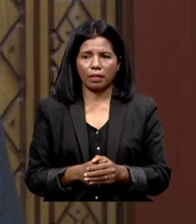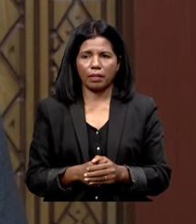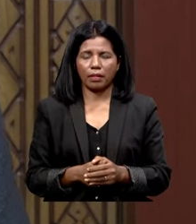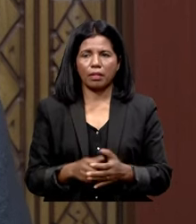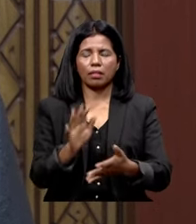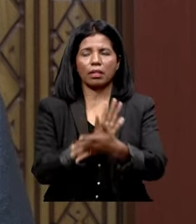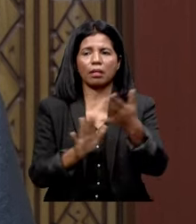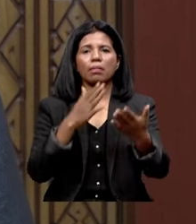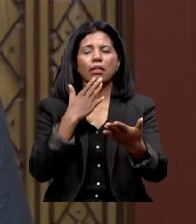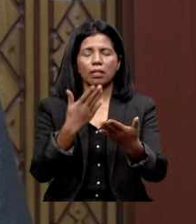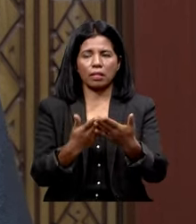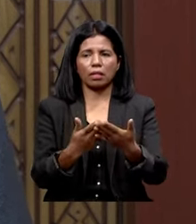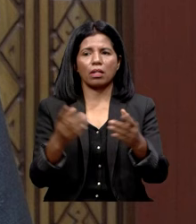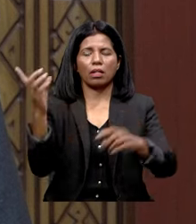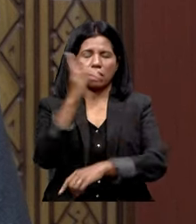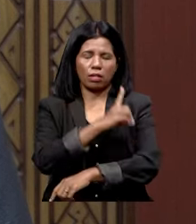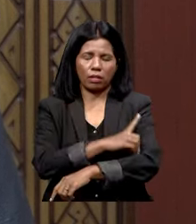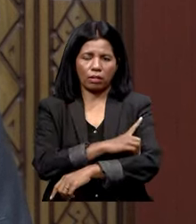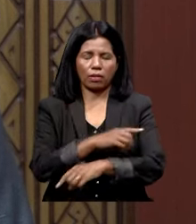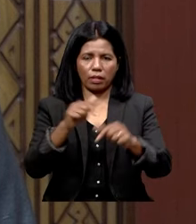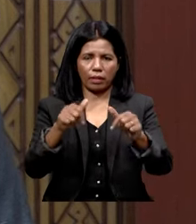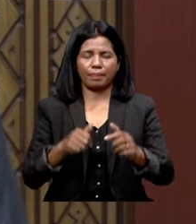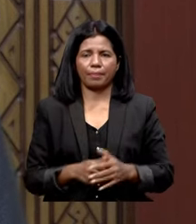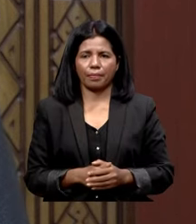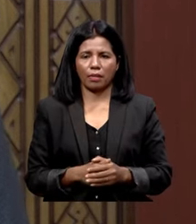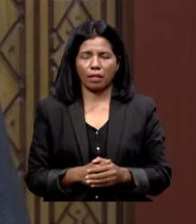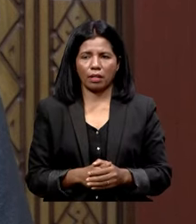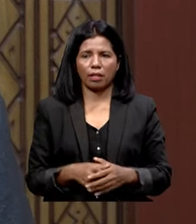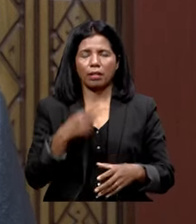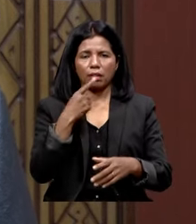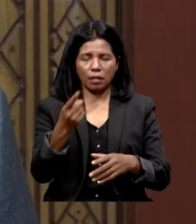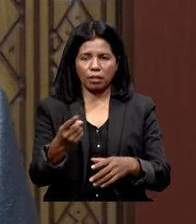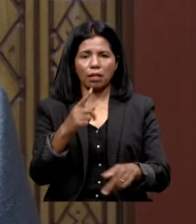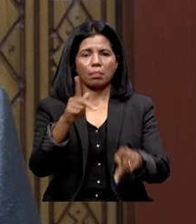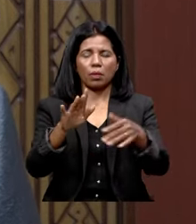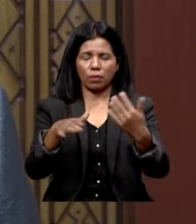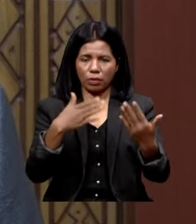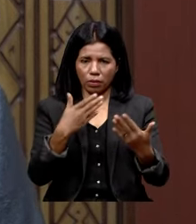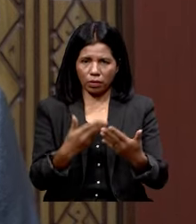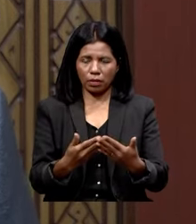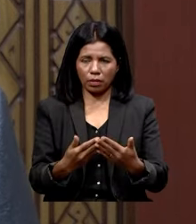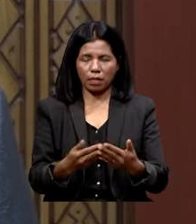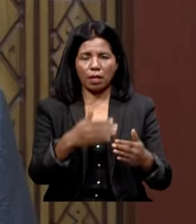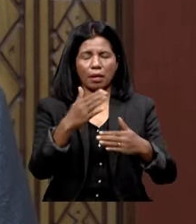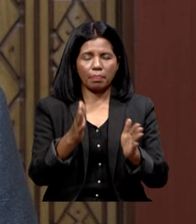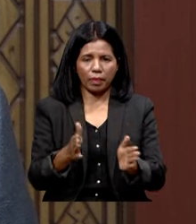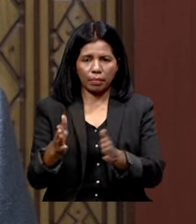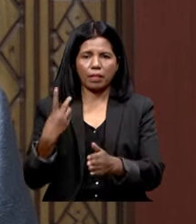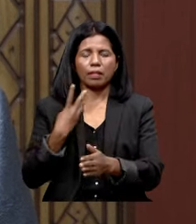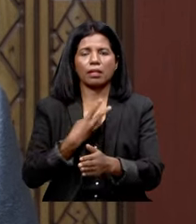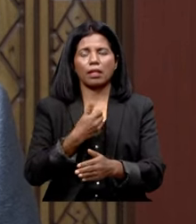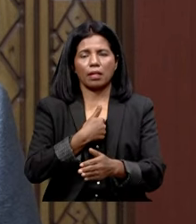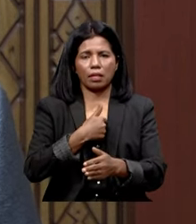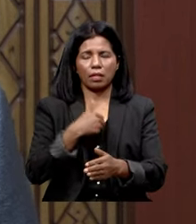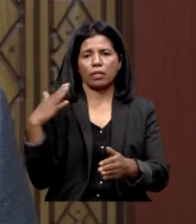celebra di dia duni, lorong final duni ni ane duni, encoraja, ema hotu sarani sira hotu prepara itane amba,